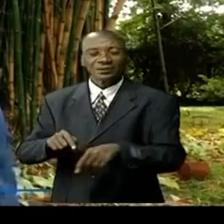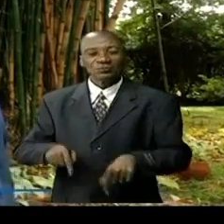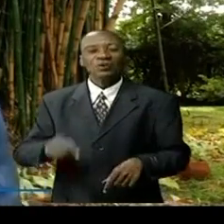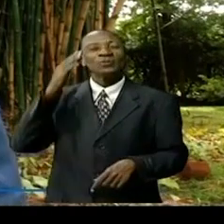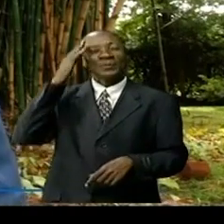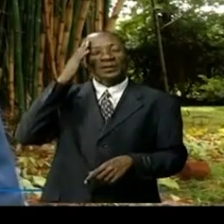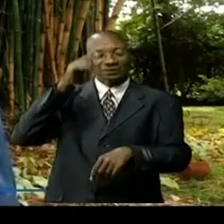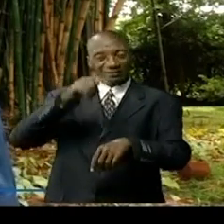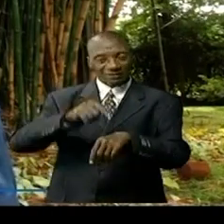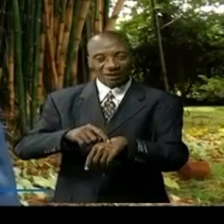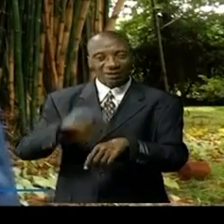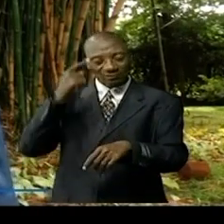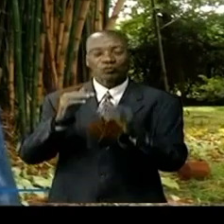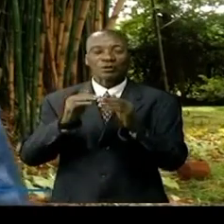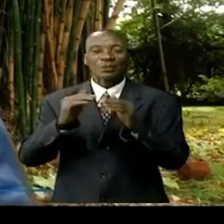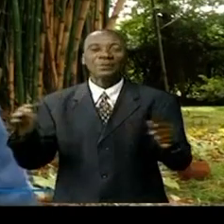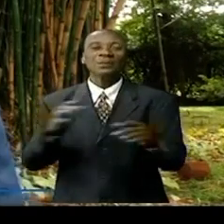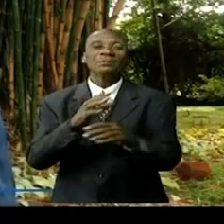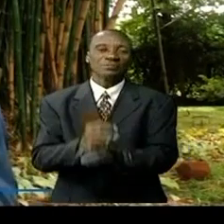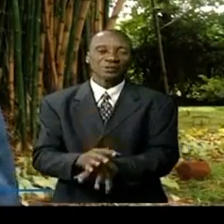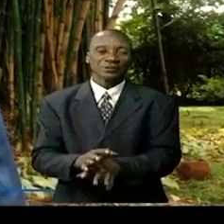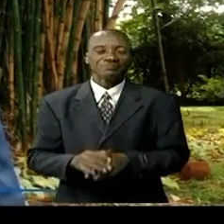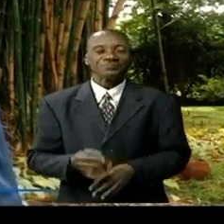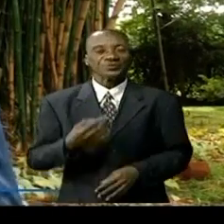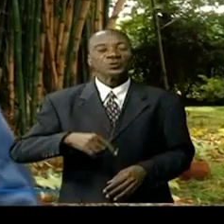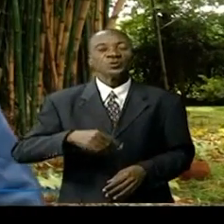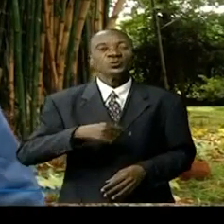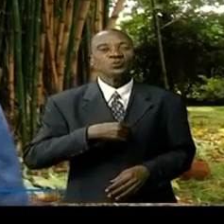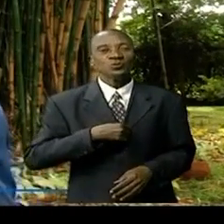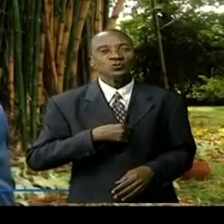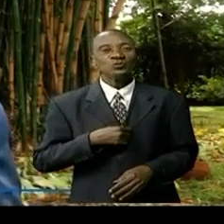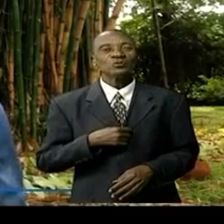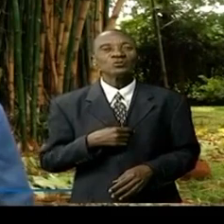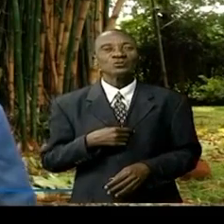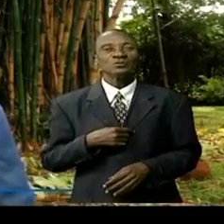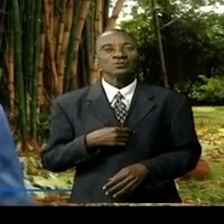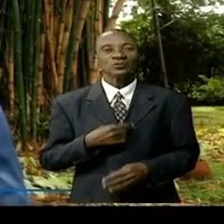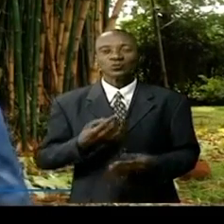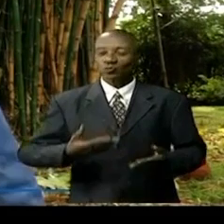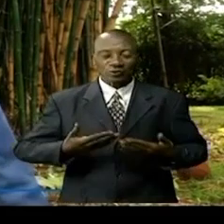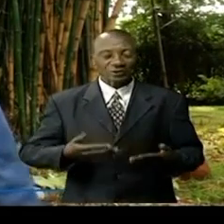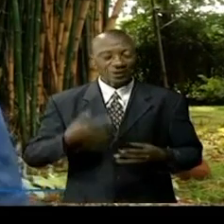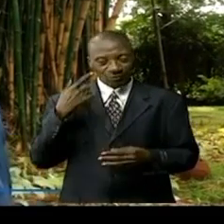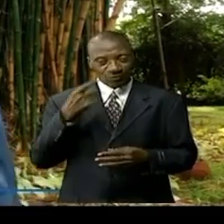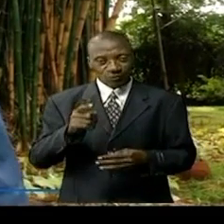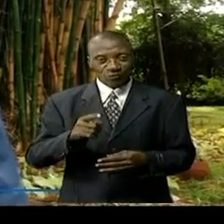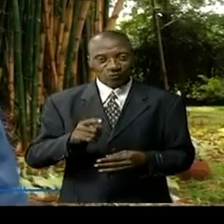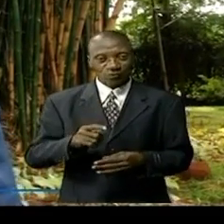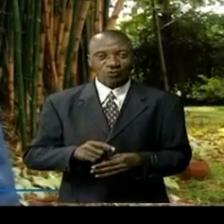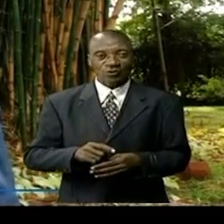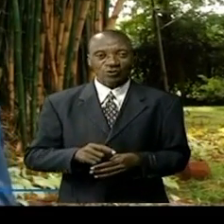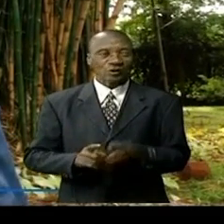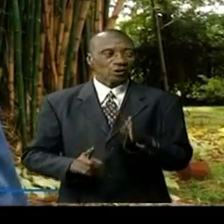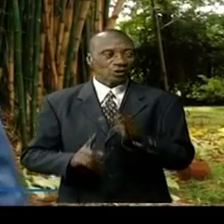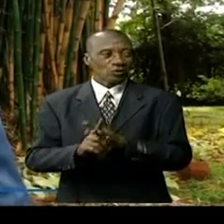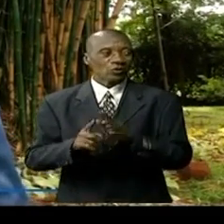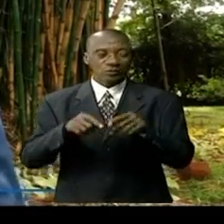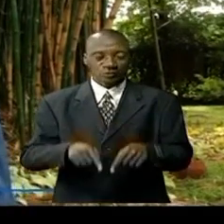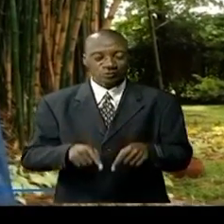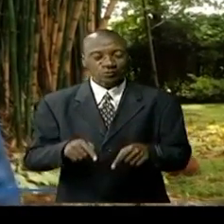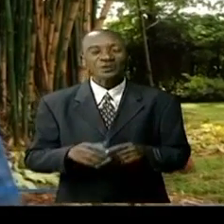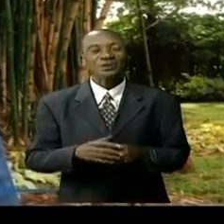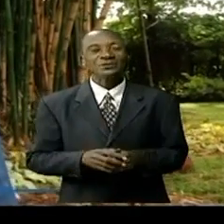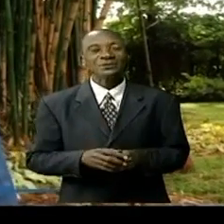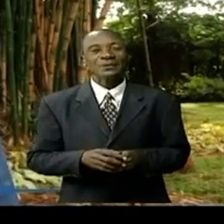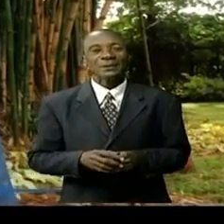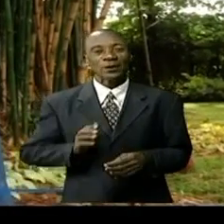paix. Nous saisissons cette occasion, nous saluons cette occasion, et surtout que notre pays venait